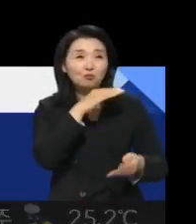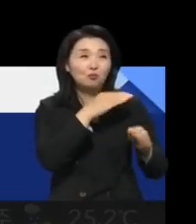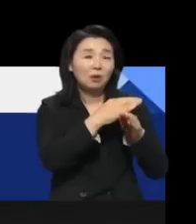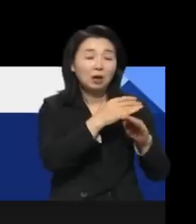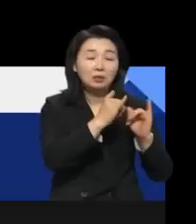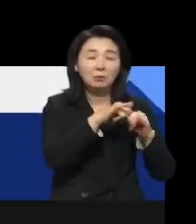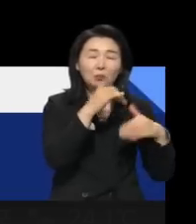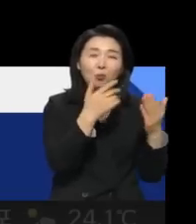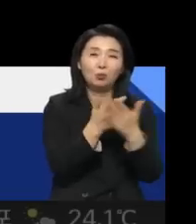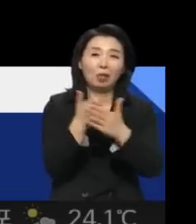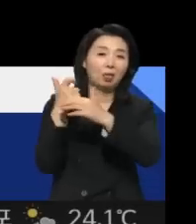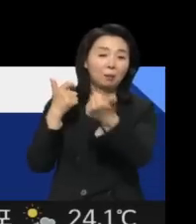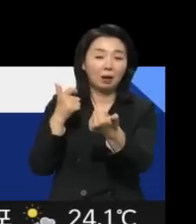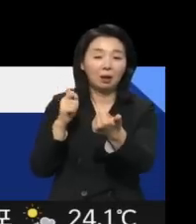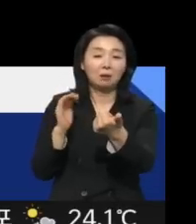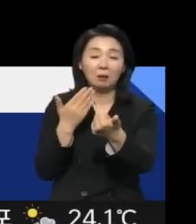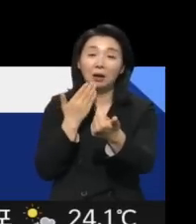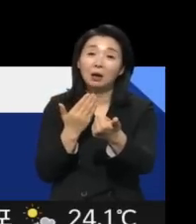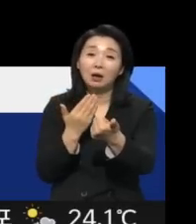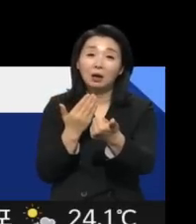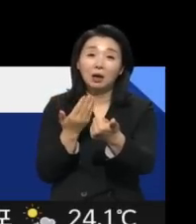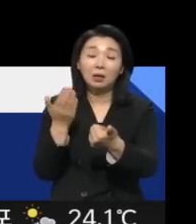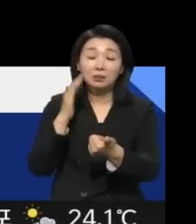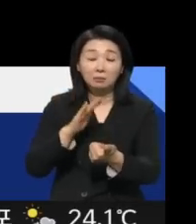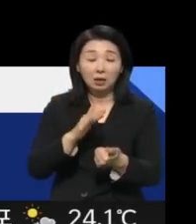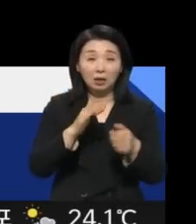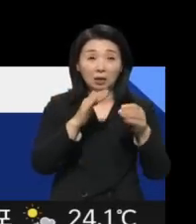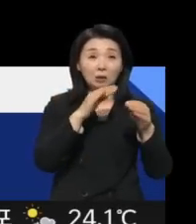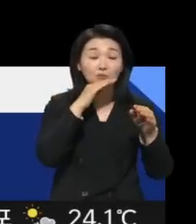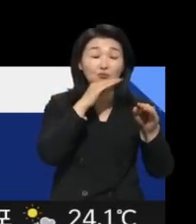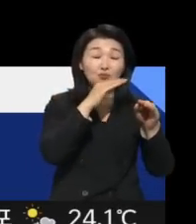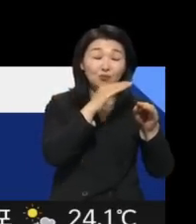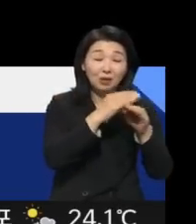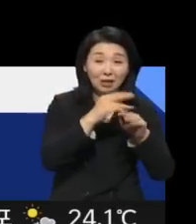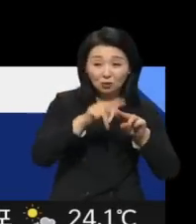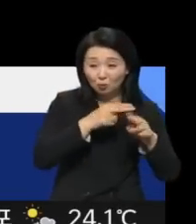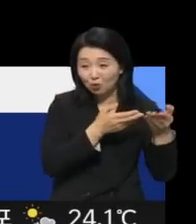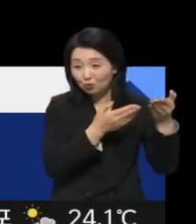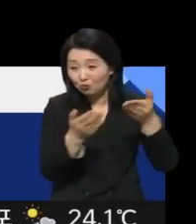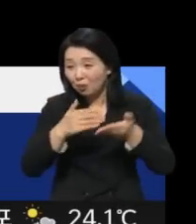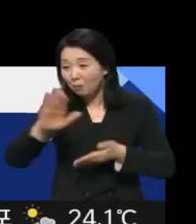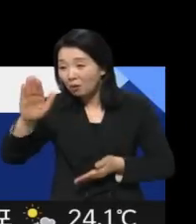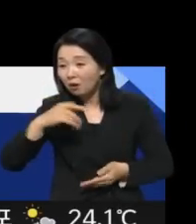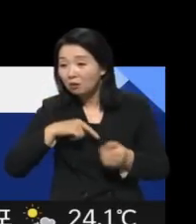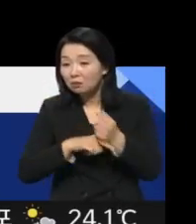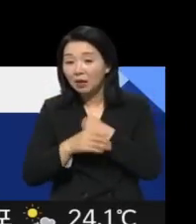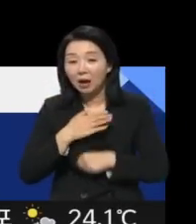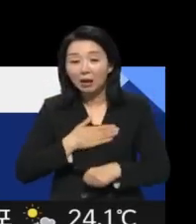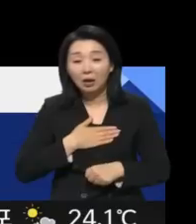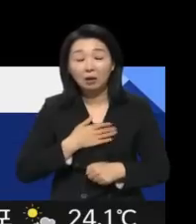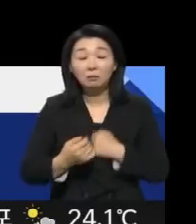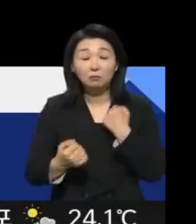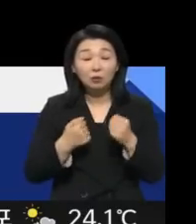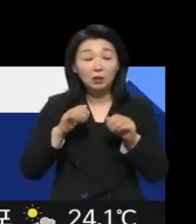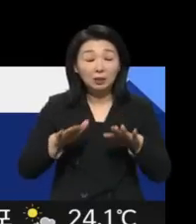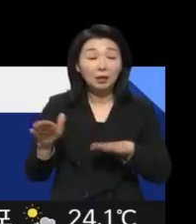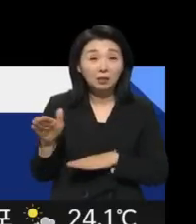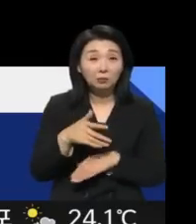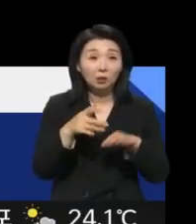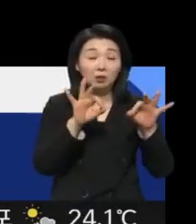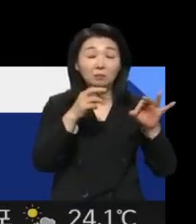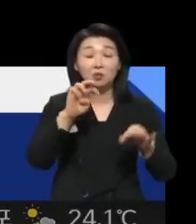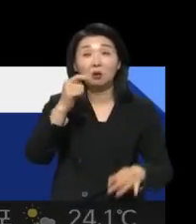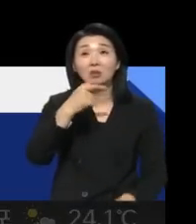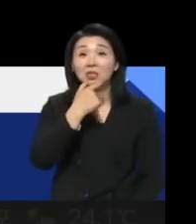당장 총사령을 면하기 어려울 것 같은데 김정은 하사품을 버린다는 것이 어떤 의미인지 알면서도 나는 이제부터 김정은이